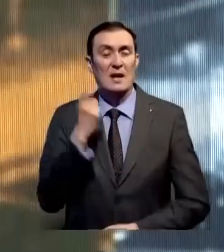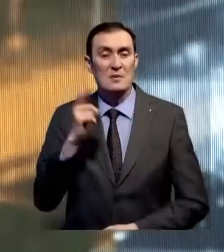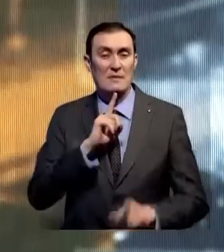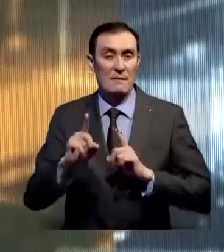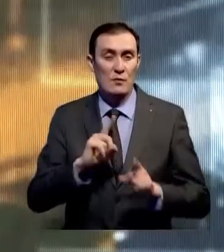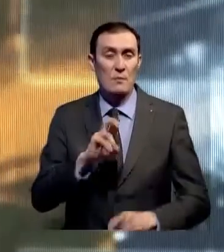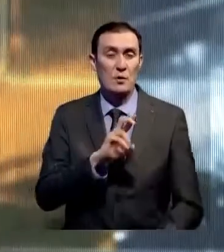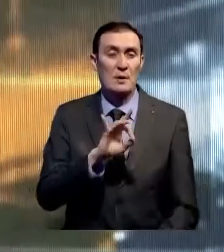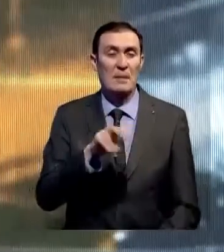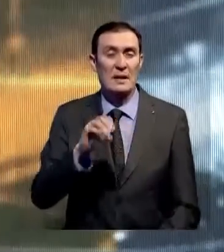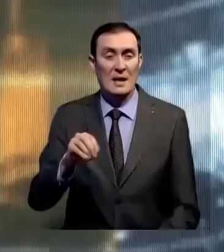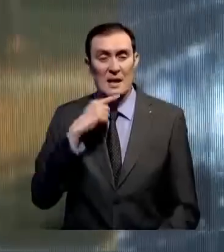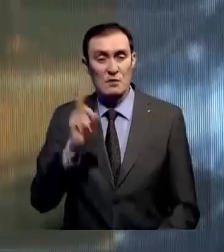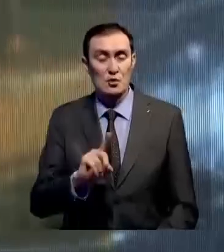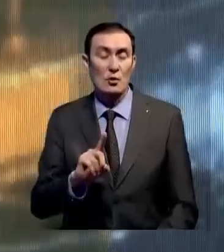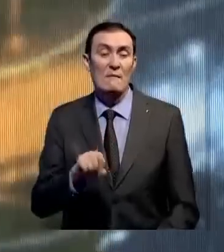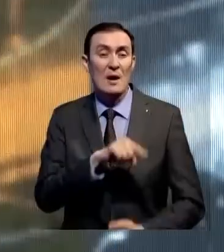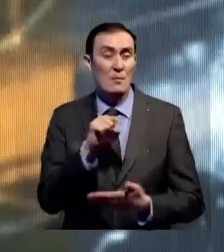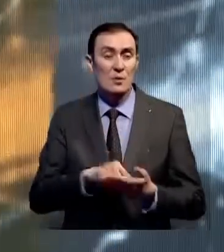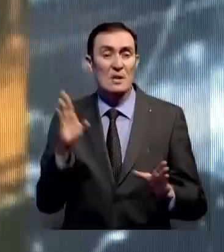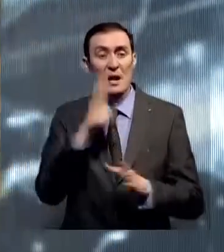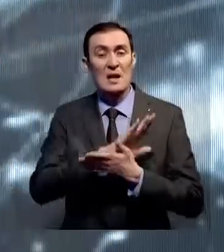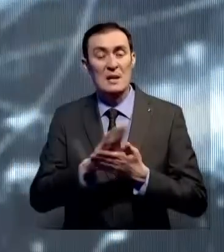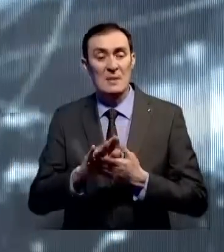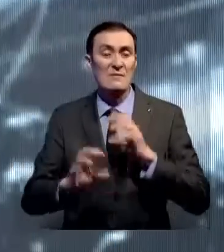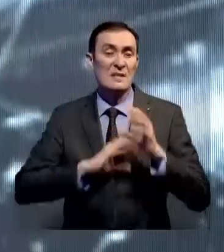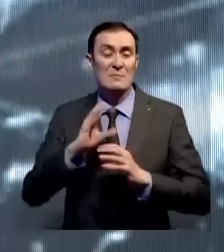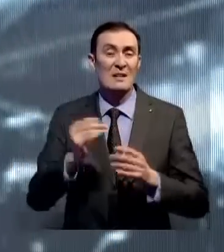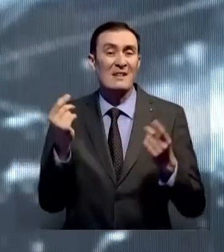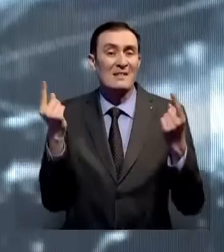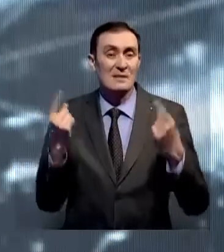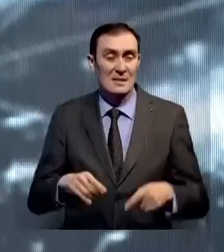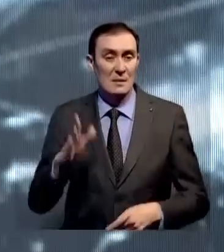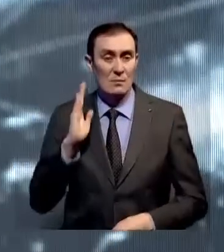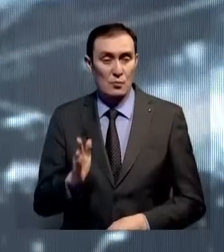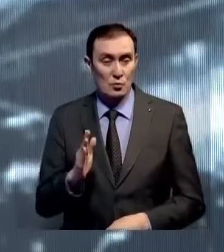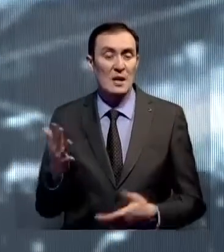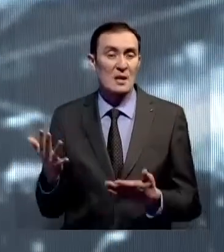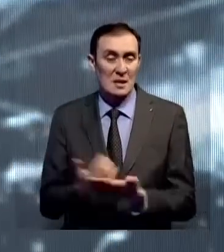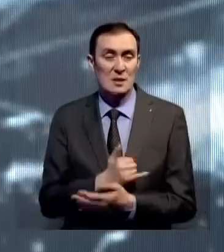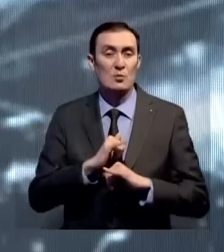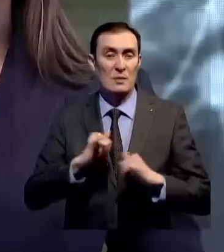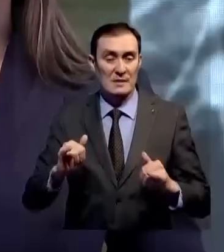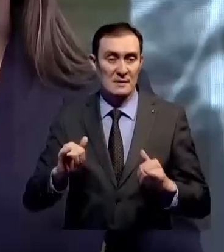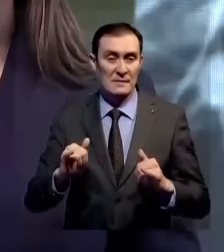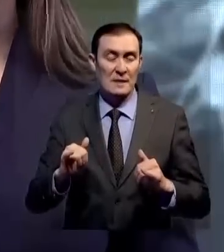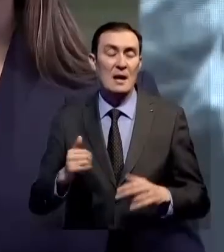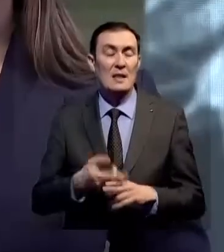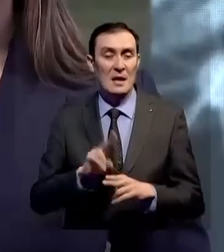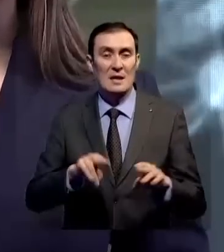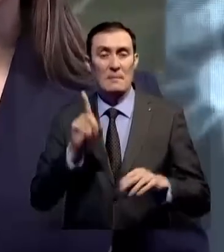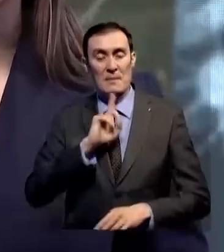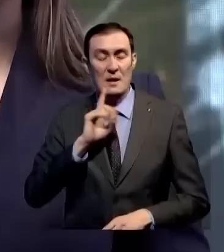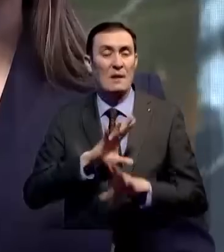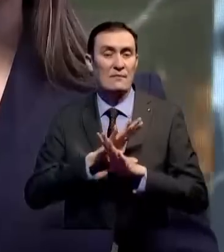форума Берге Бренде отметил, что в вопросах климата и всемирной рецессии был, цитата, «достигнут прогресс». Гульнара, на этом у меня